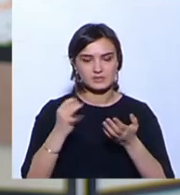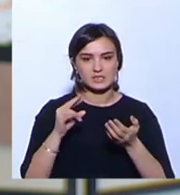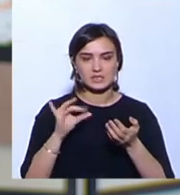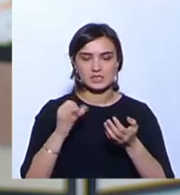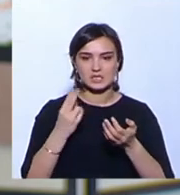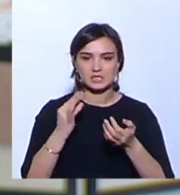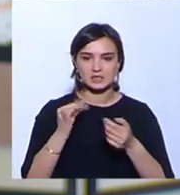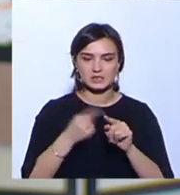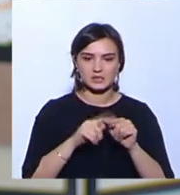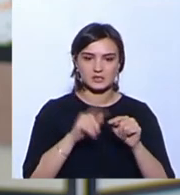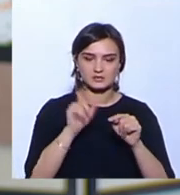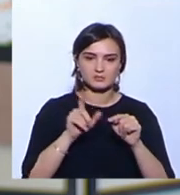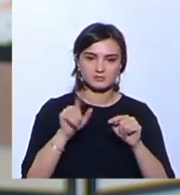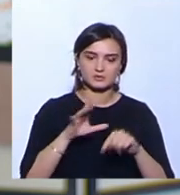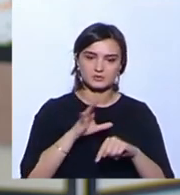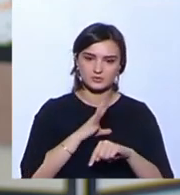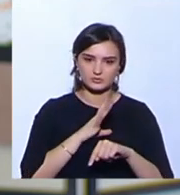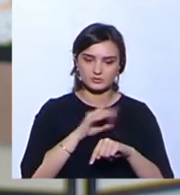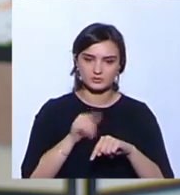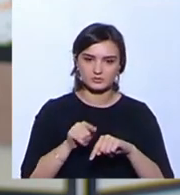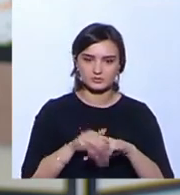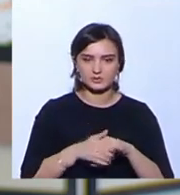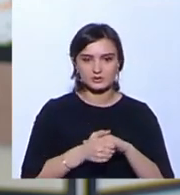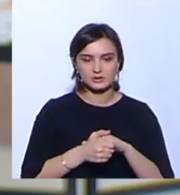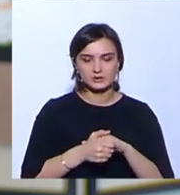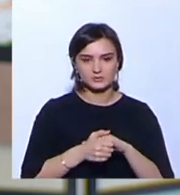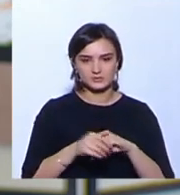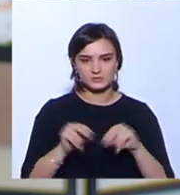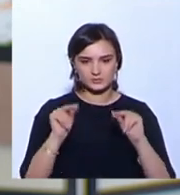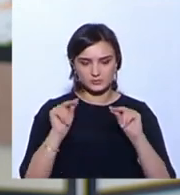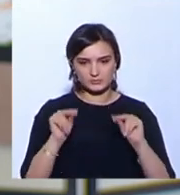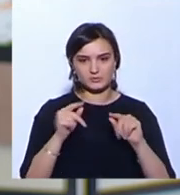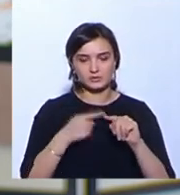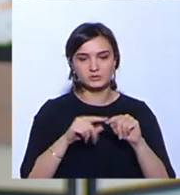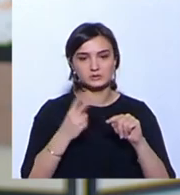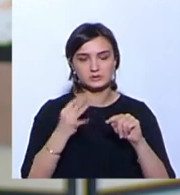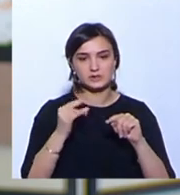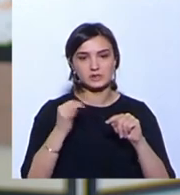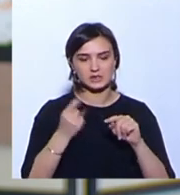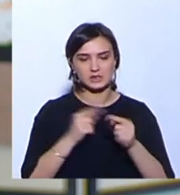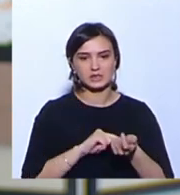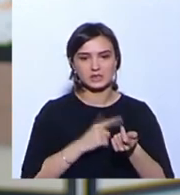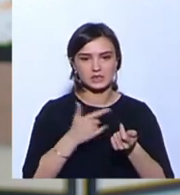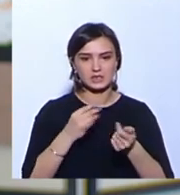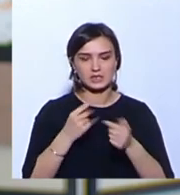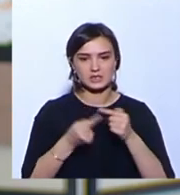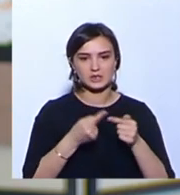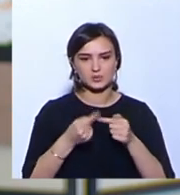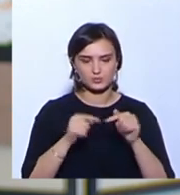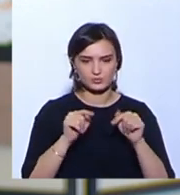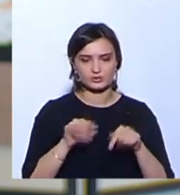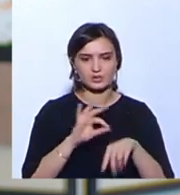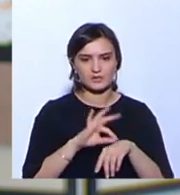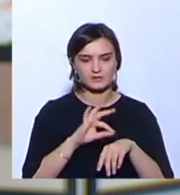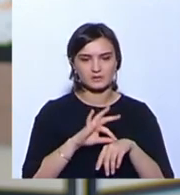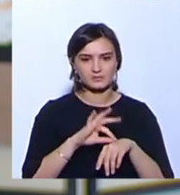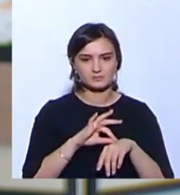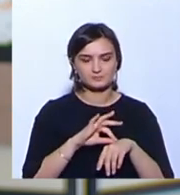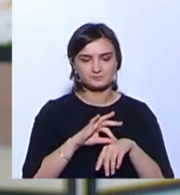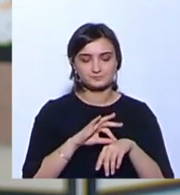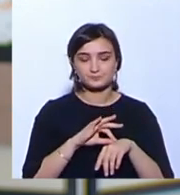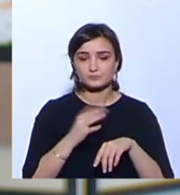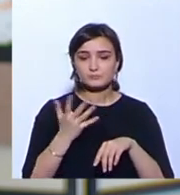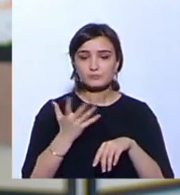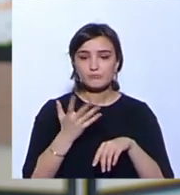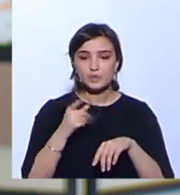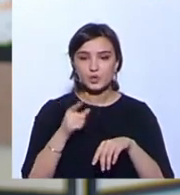ცელიაკია ადამიანს ჰქონდეს, ჭეშმარიტი ცელიაკია არის გენეტიკურად განპირობებული დაავადება,